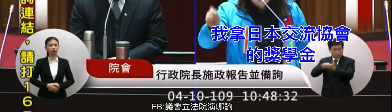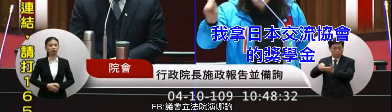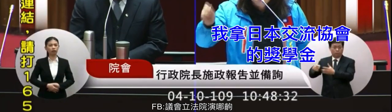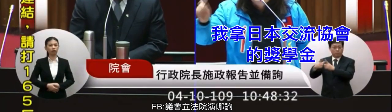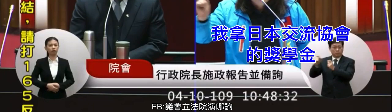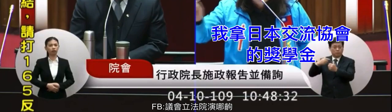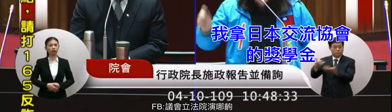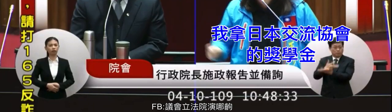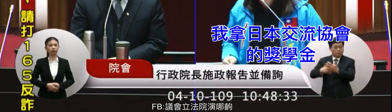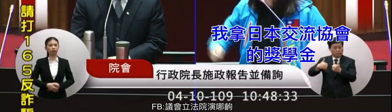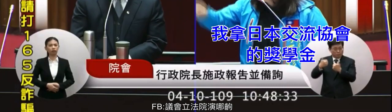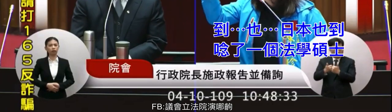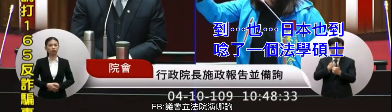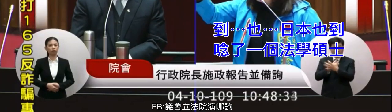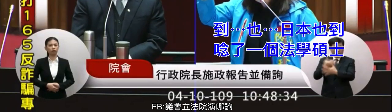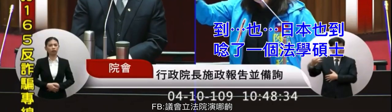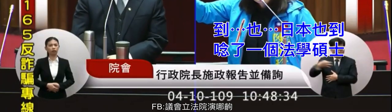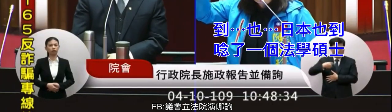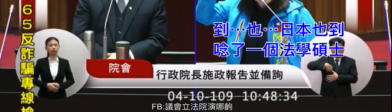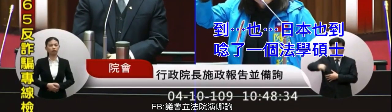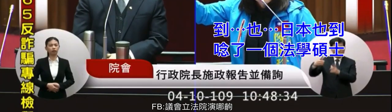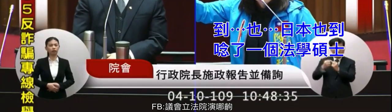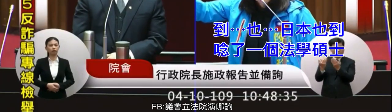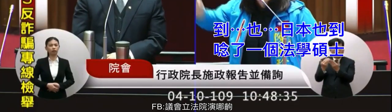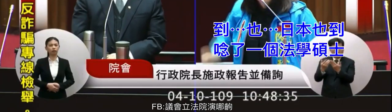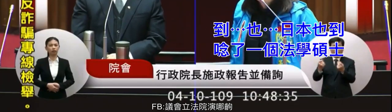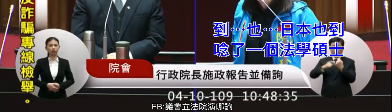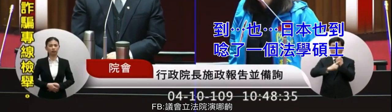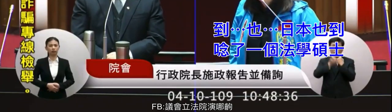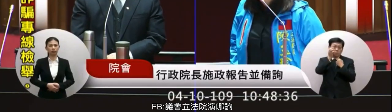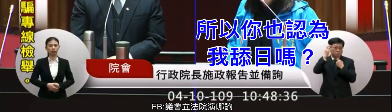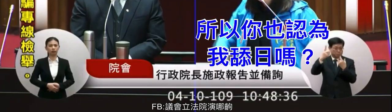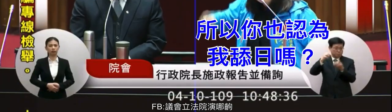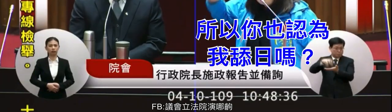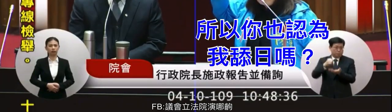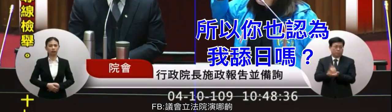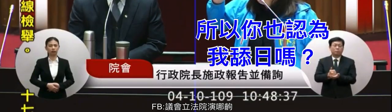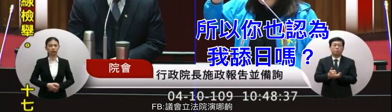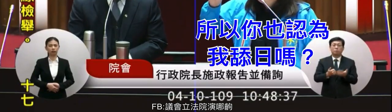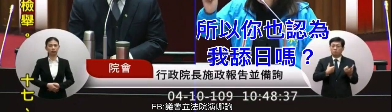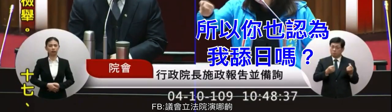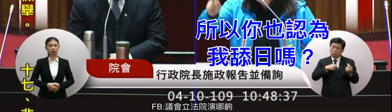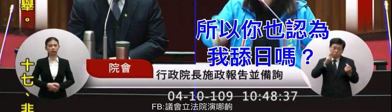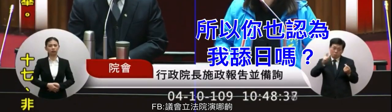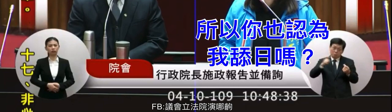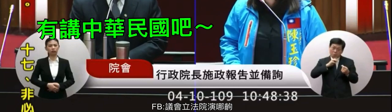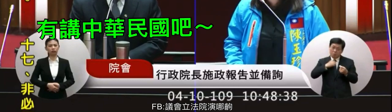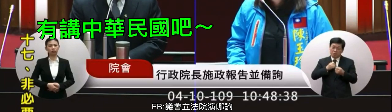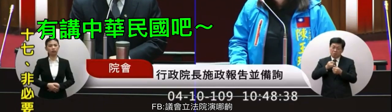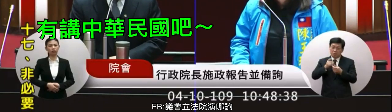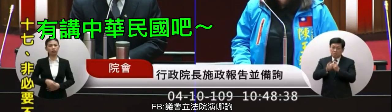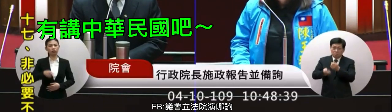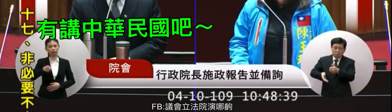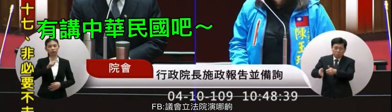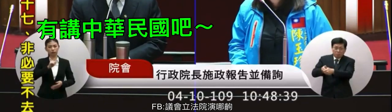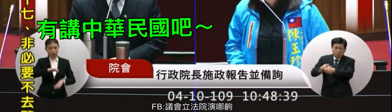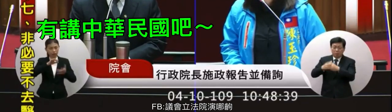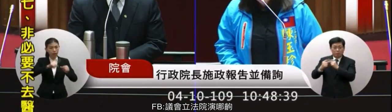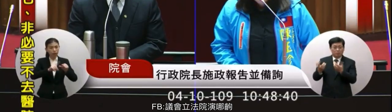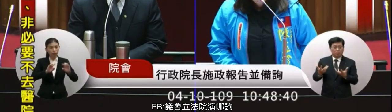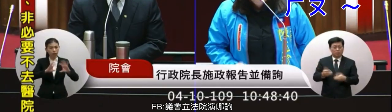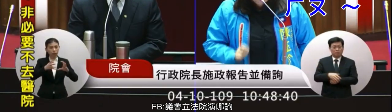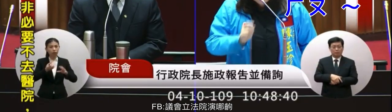本交流协会的奖学金，到也日本也到念了一个法学硕士。所以你也有认为我舔日吗？ 有讲中华民国